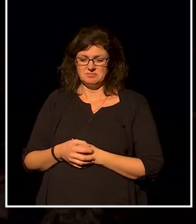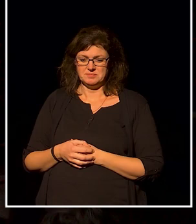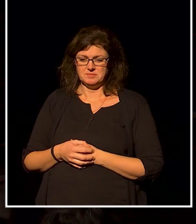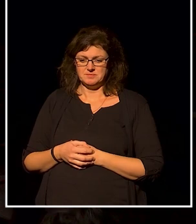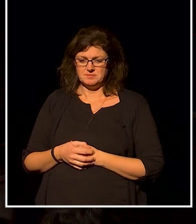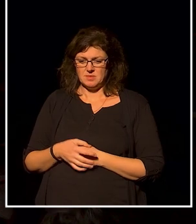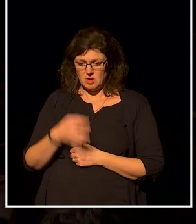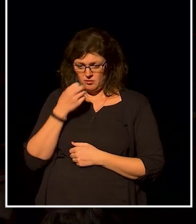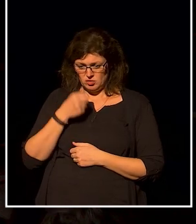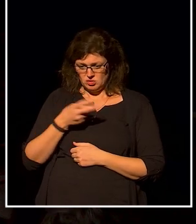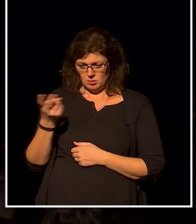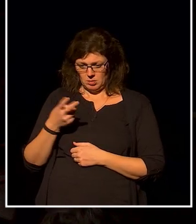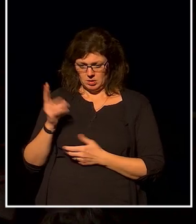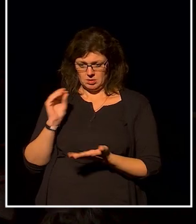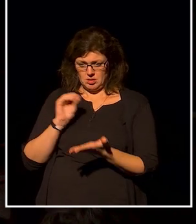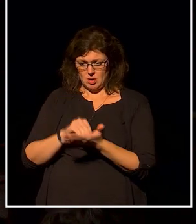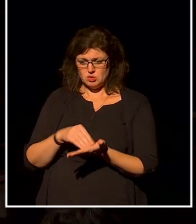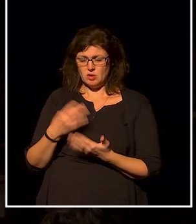Wollt ihr da irgendwas zu sagen?